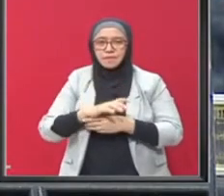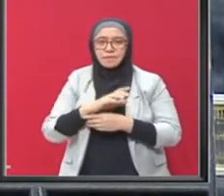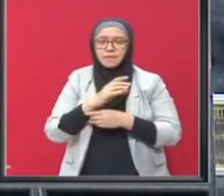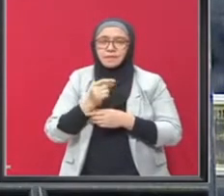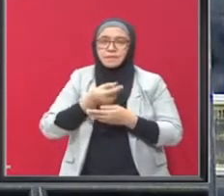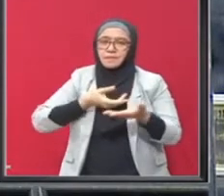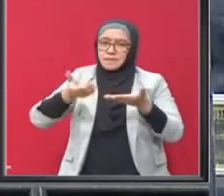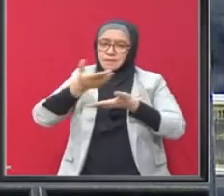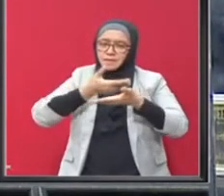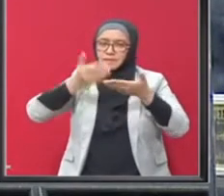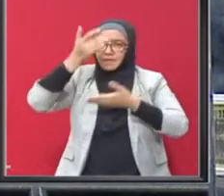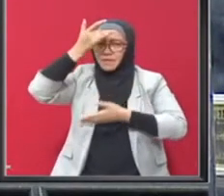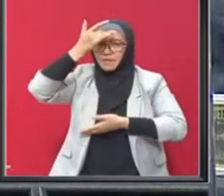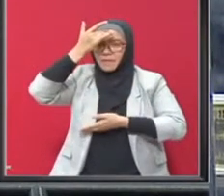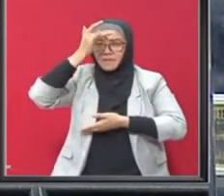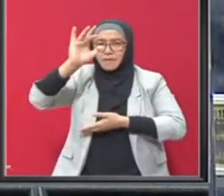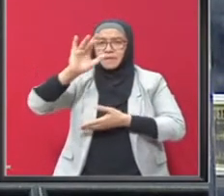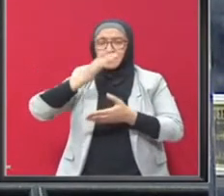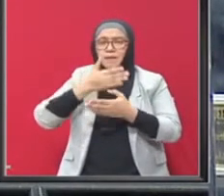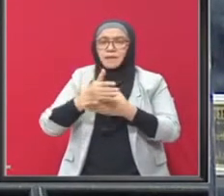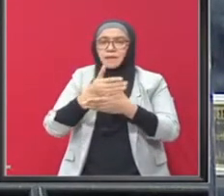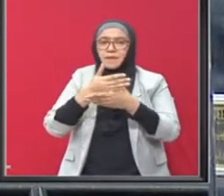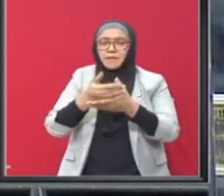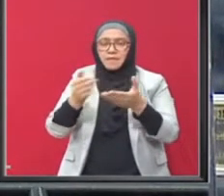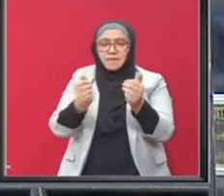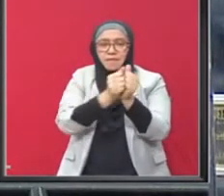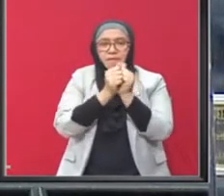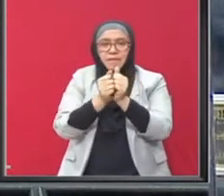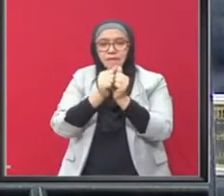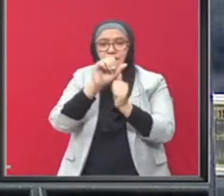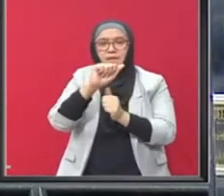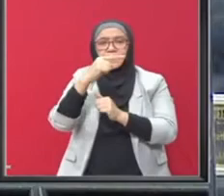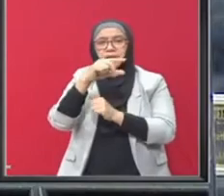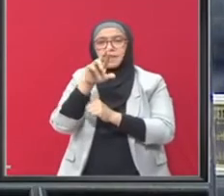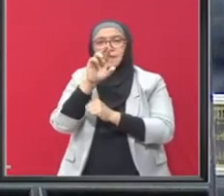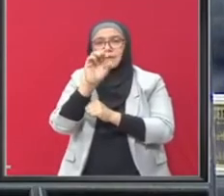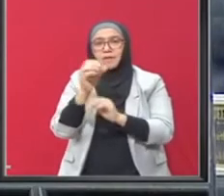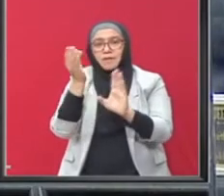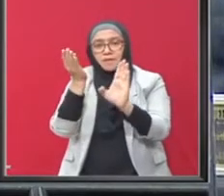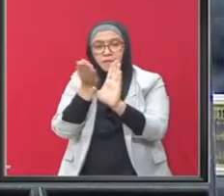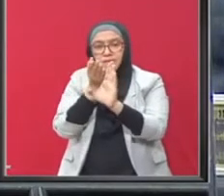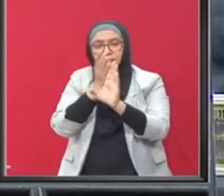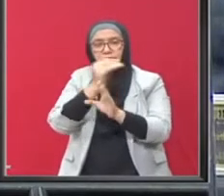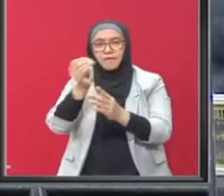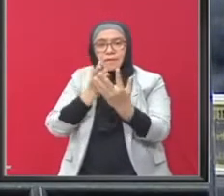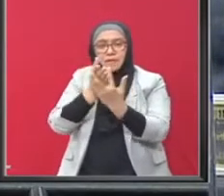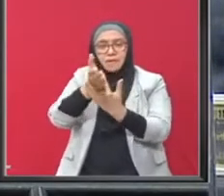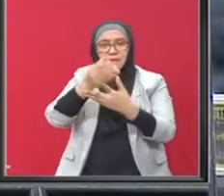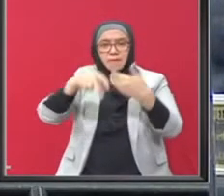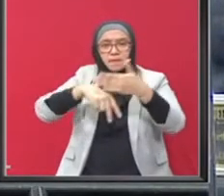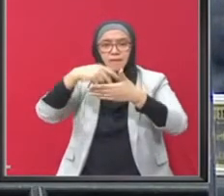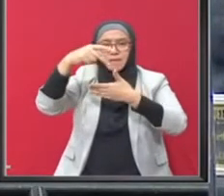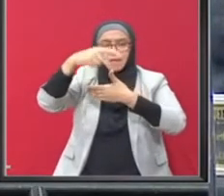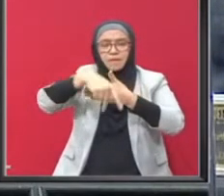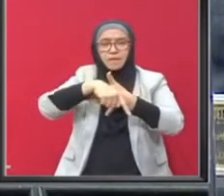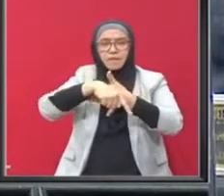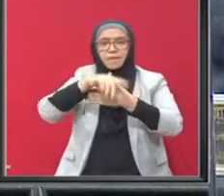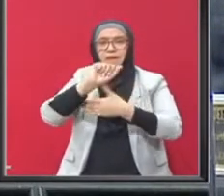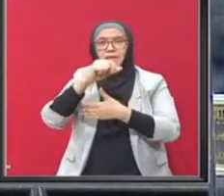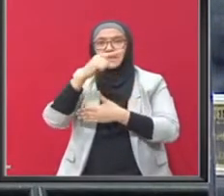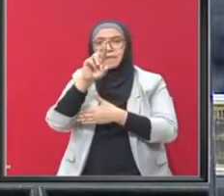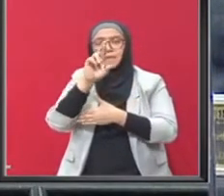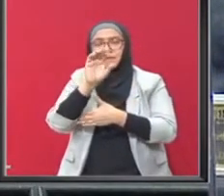perkongsian pintar smartphone sip dengan ego bank dan melalui program dari Brunei ini